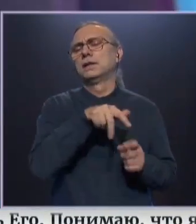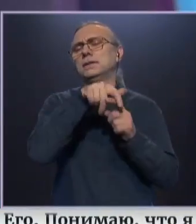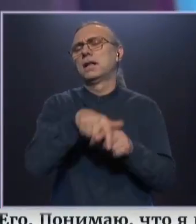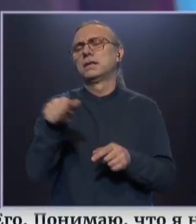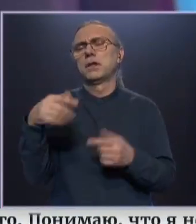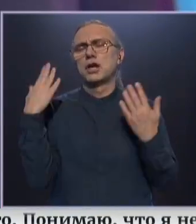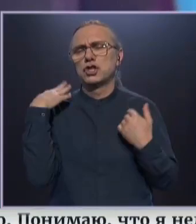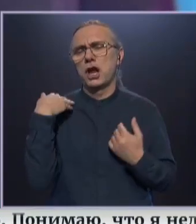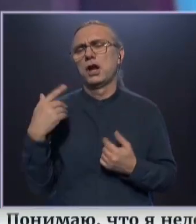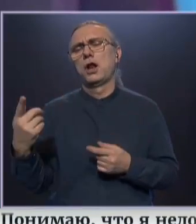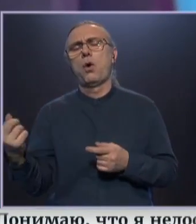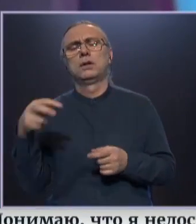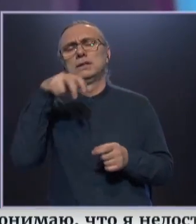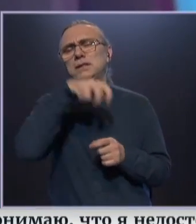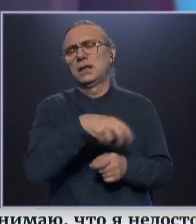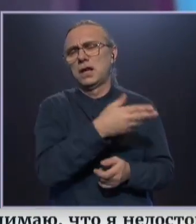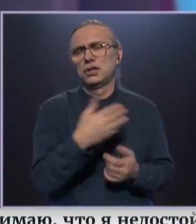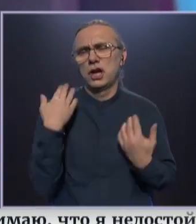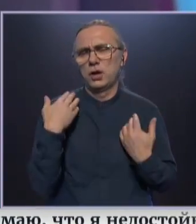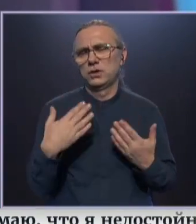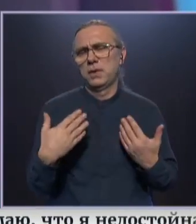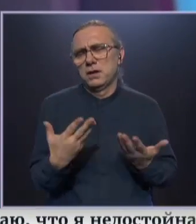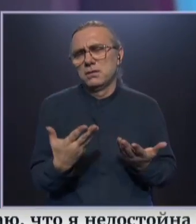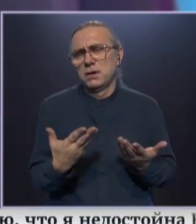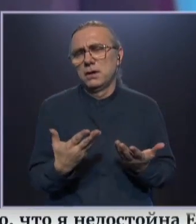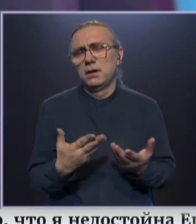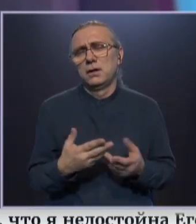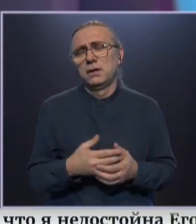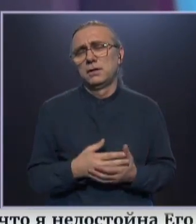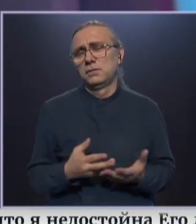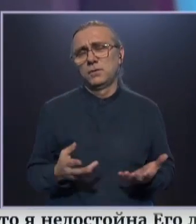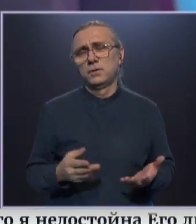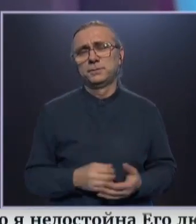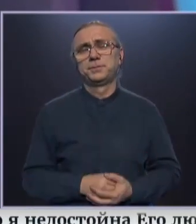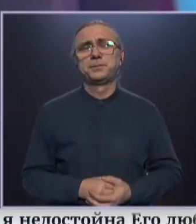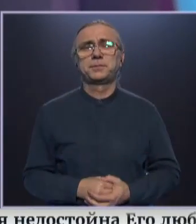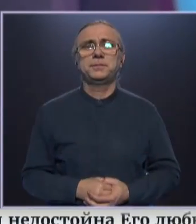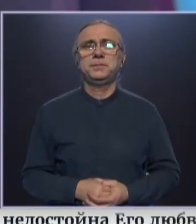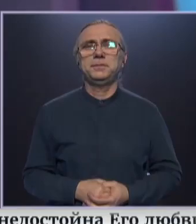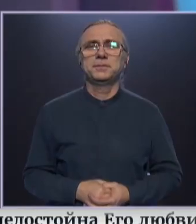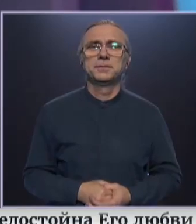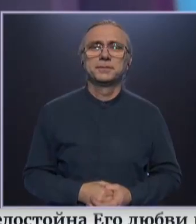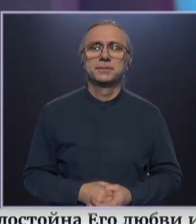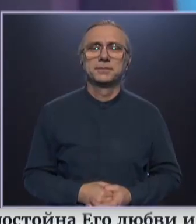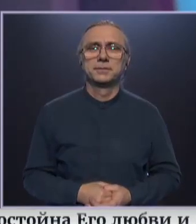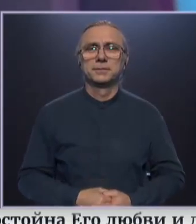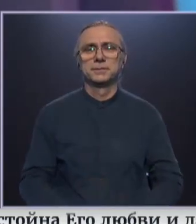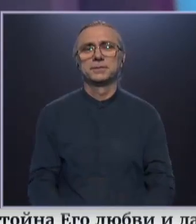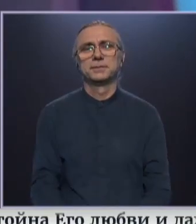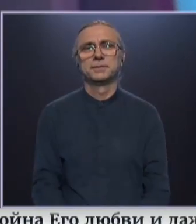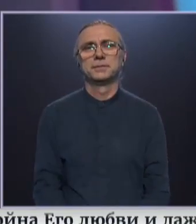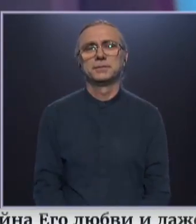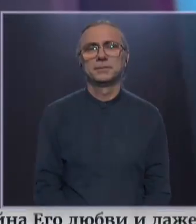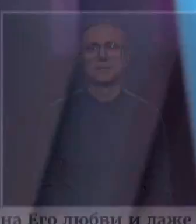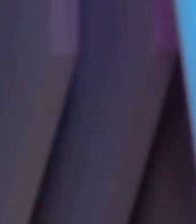тому подобное. Да нет, когда человек любит, никто на шею не садится. Замечательные слова. Мы сейчас прервемся на короткую паузу. Возвращайтесь и ждем